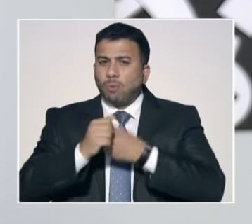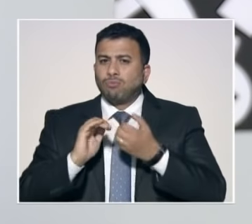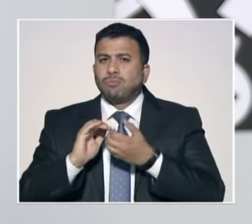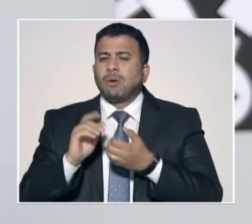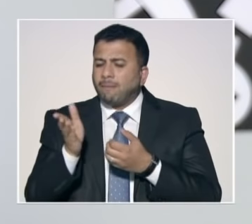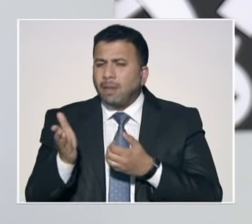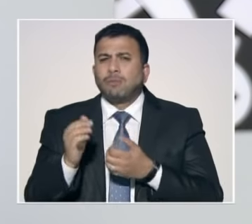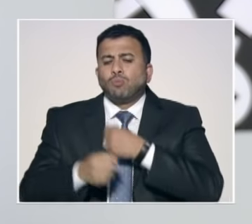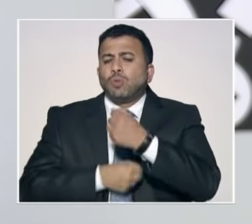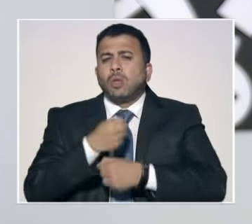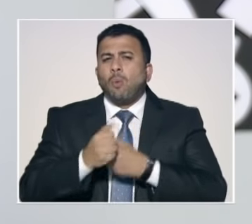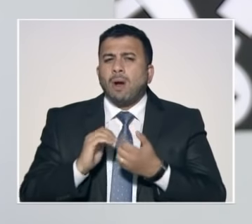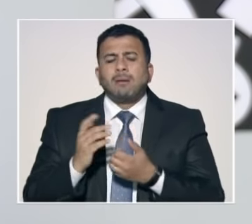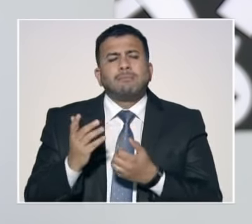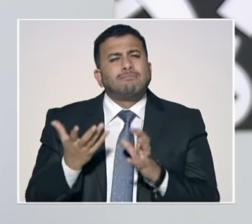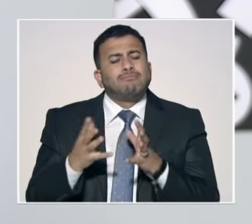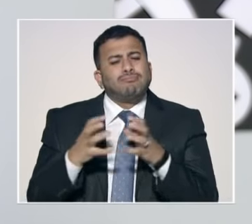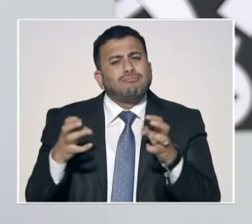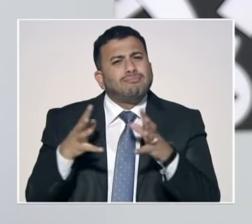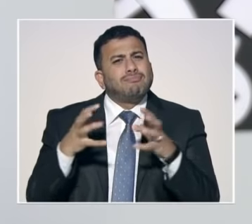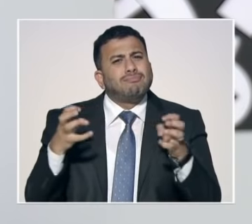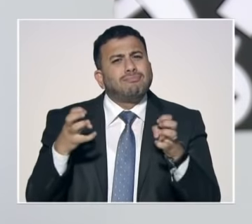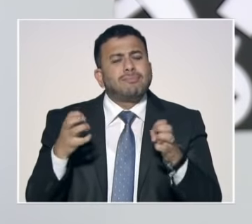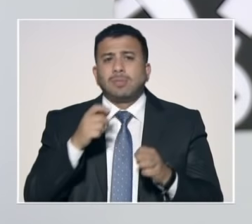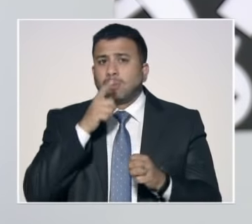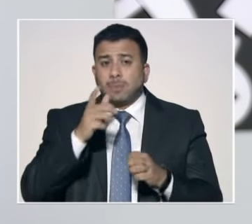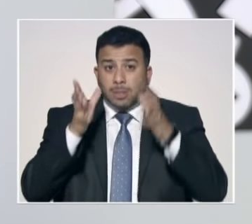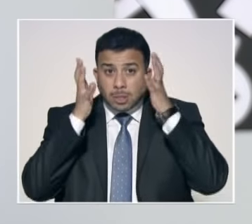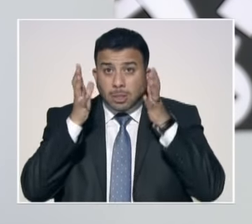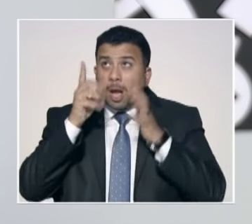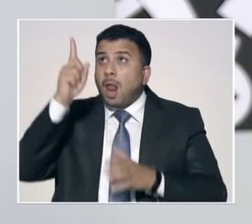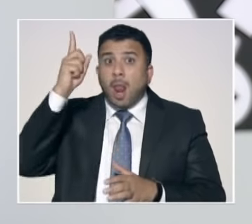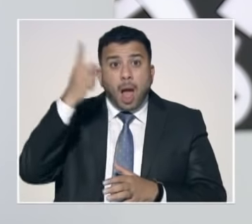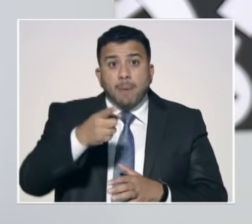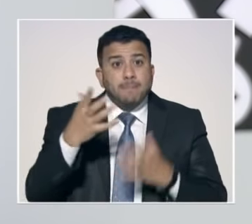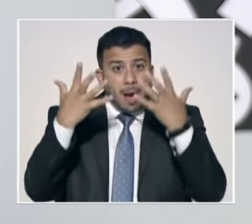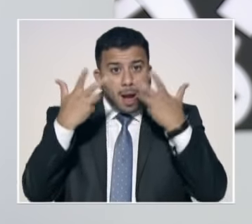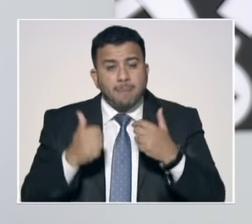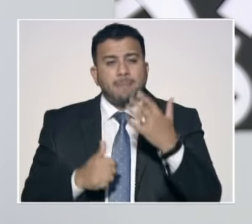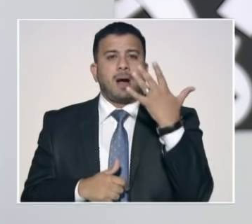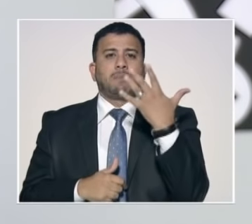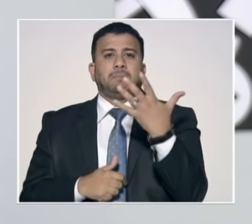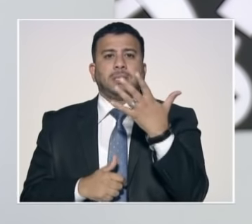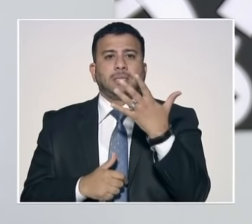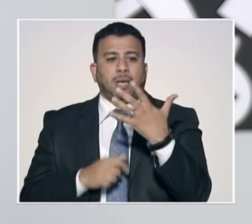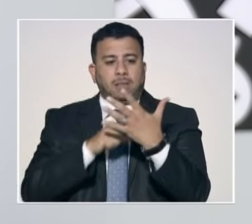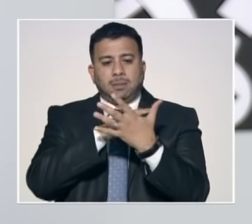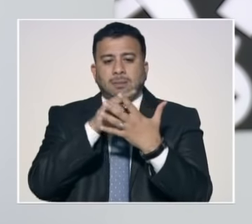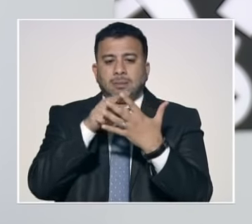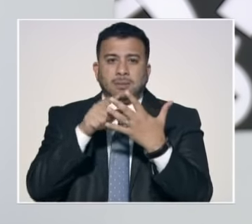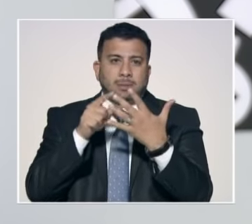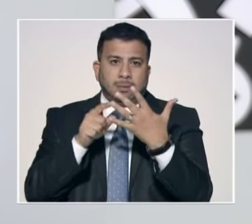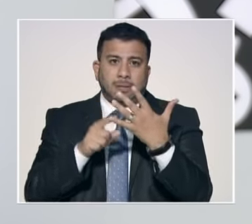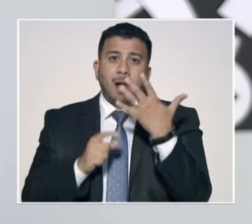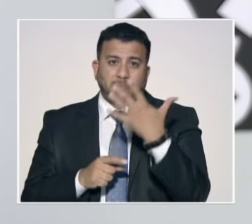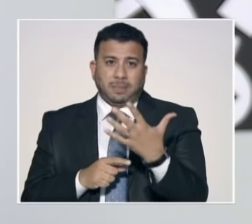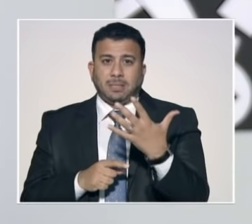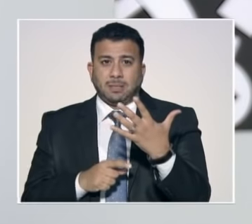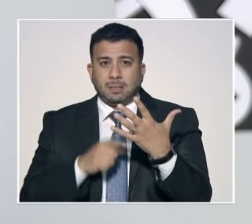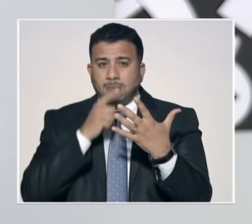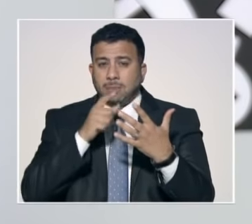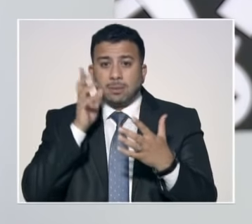فالصلاة التي أوجبها الله عز وجل هي خمس صلوات في اليوم والليلة. فالله جل وعلا يقول: